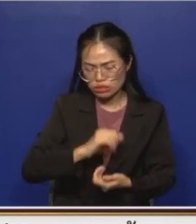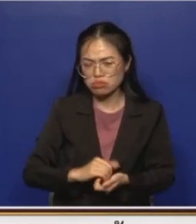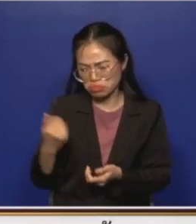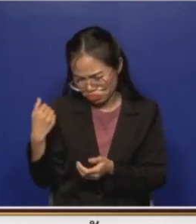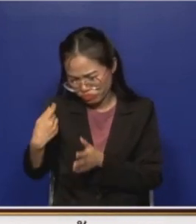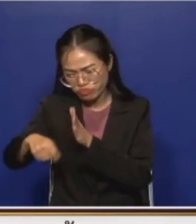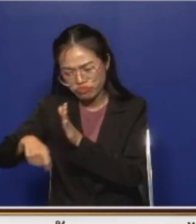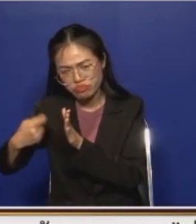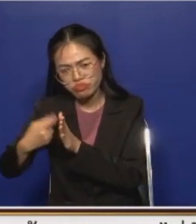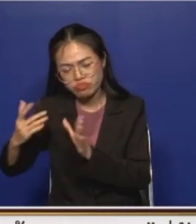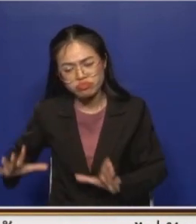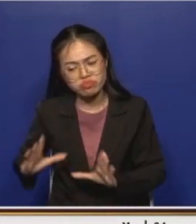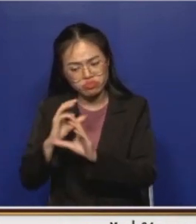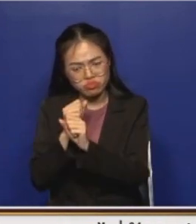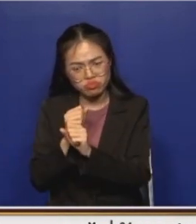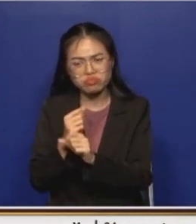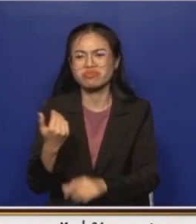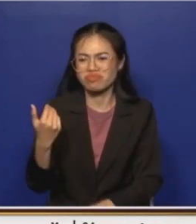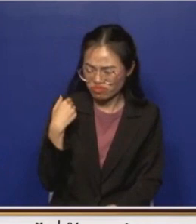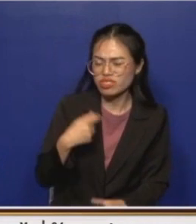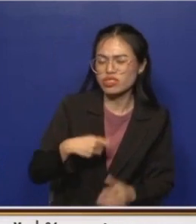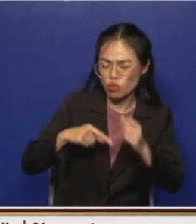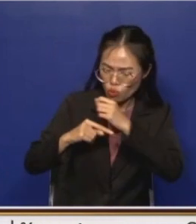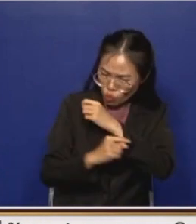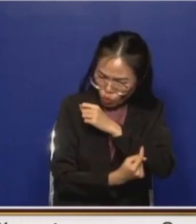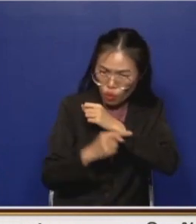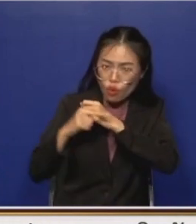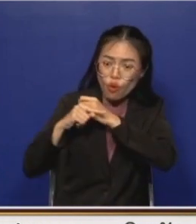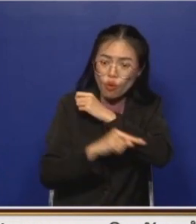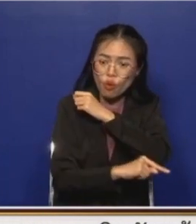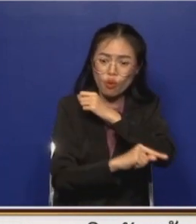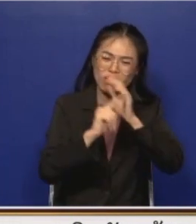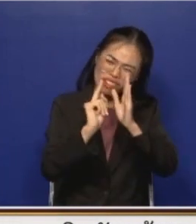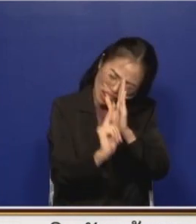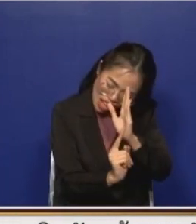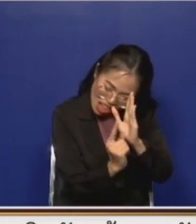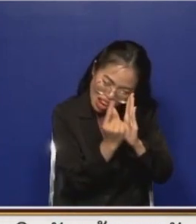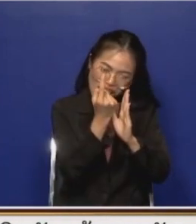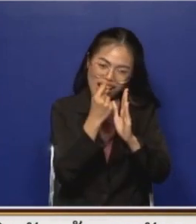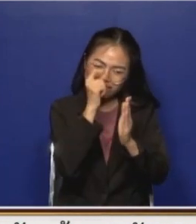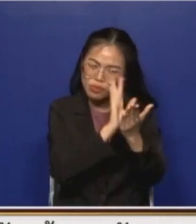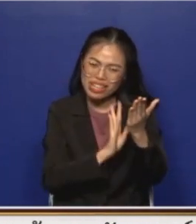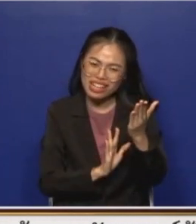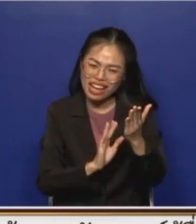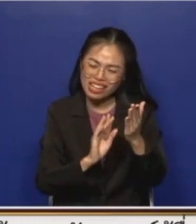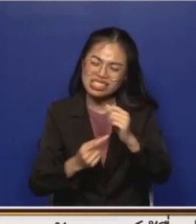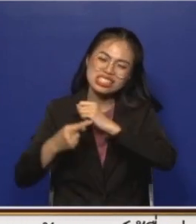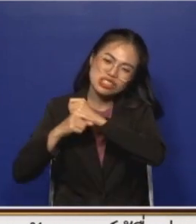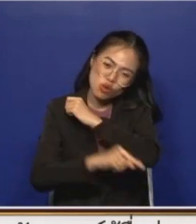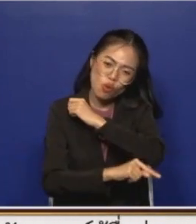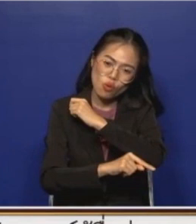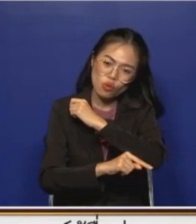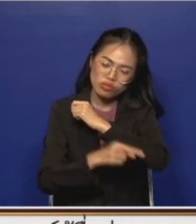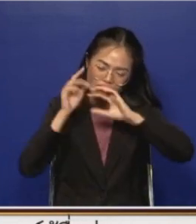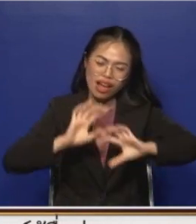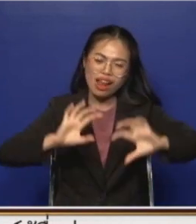แฉฮะโกงเราชนะใช้สิทธิทุก2นาทีกินก๋วยเตี๋ยวรวม40ชามสั่ง